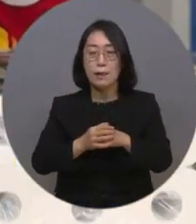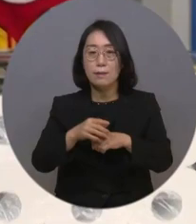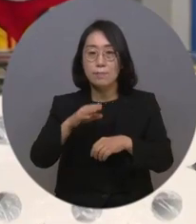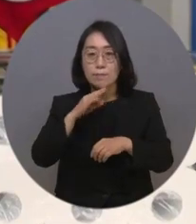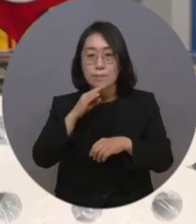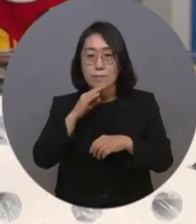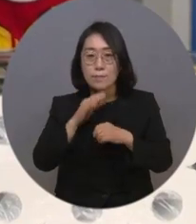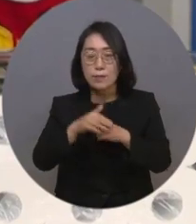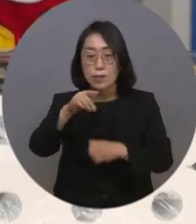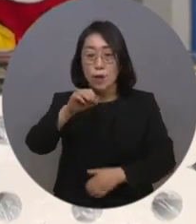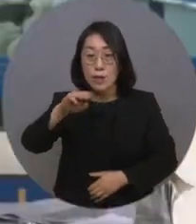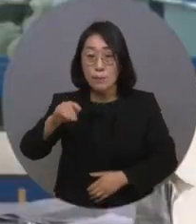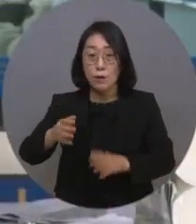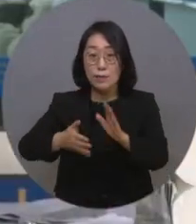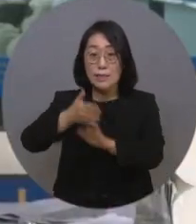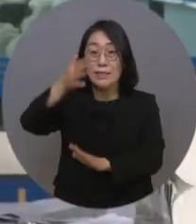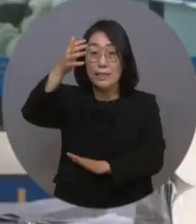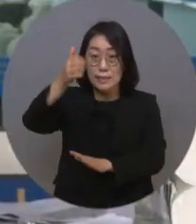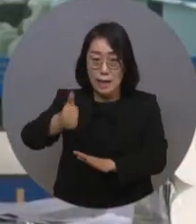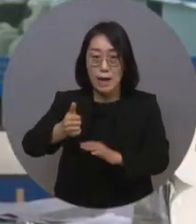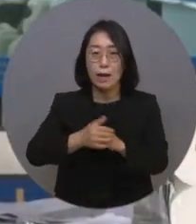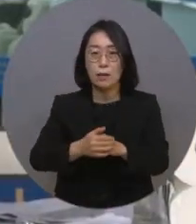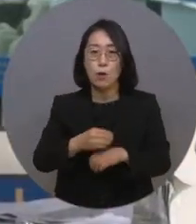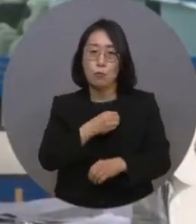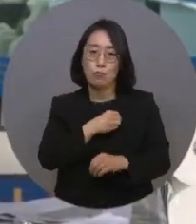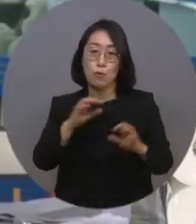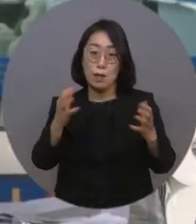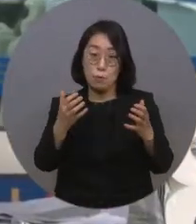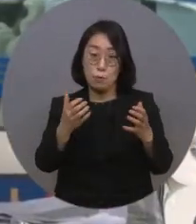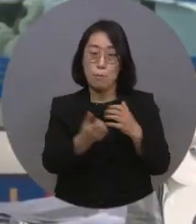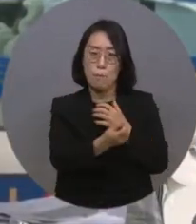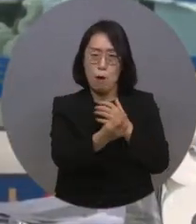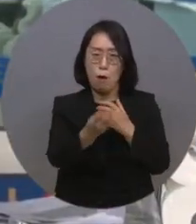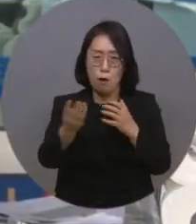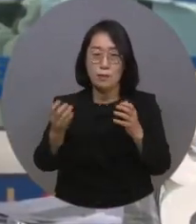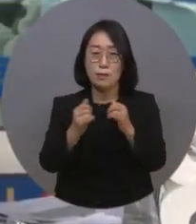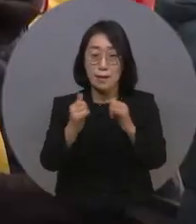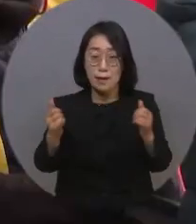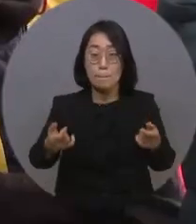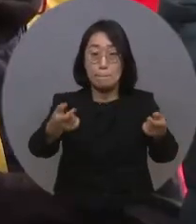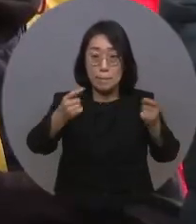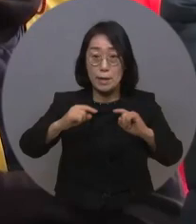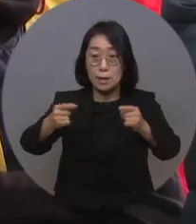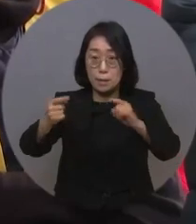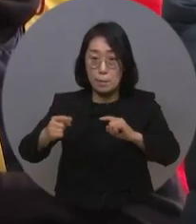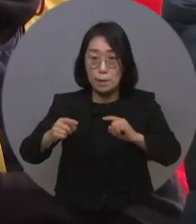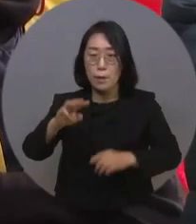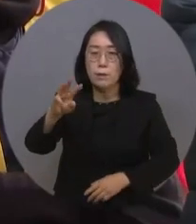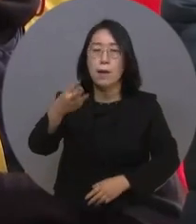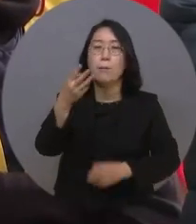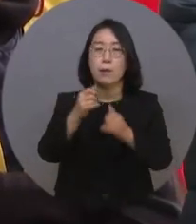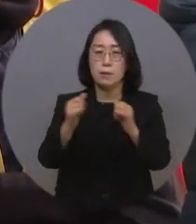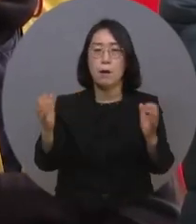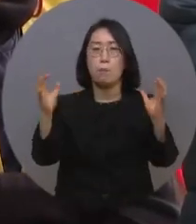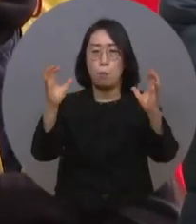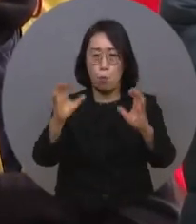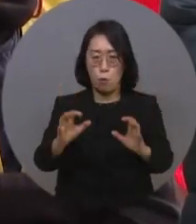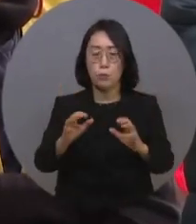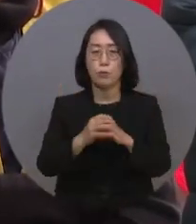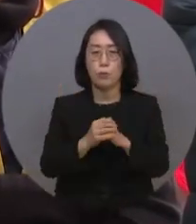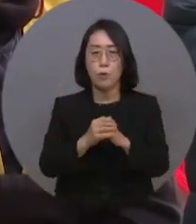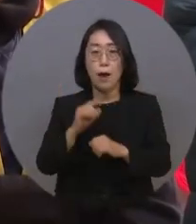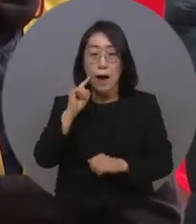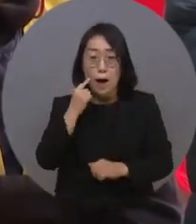정기명 여수시장 주철현 국회의원 기관단체장 시민 등 약 300여 명이 모인 가운데